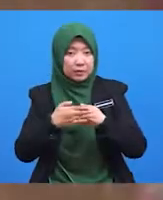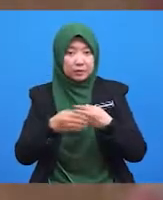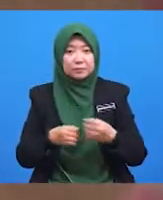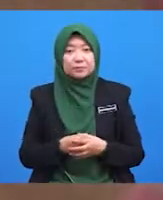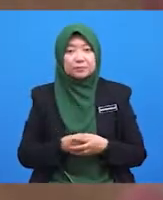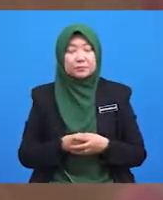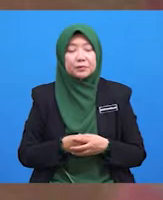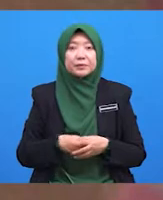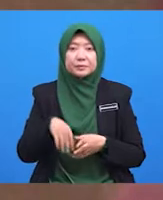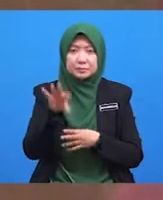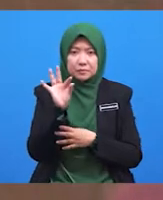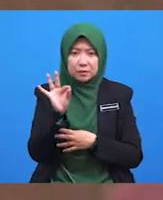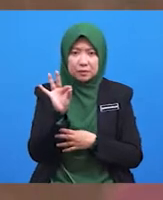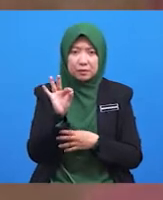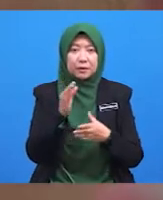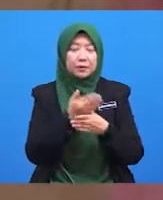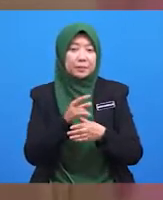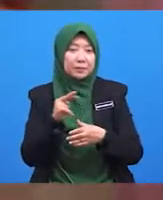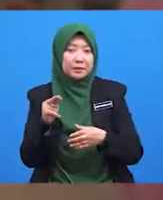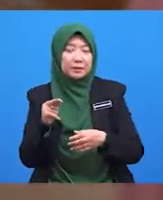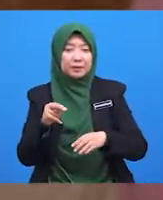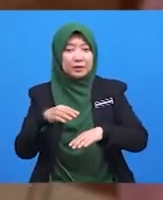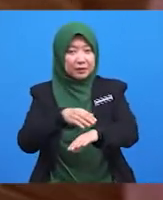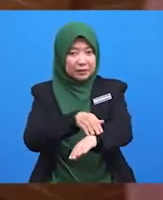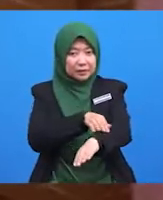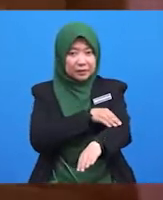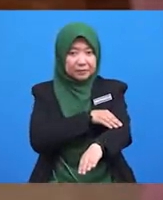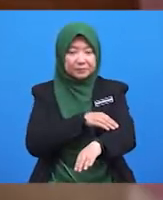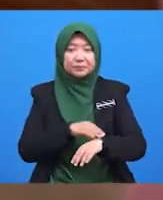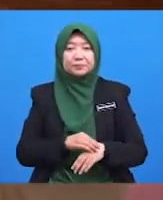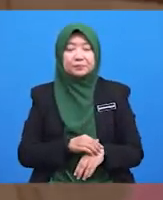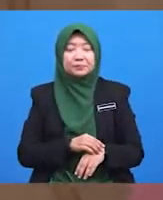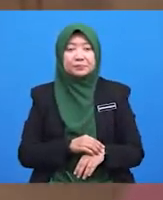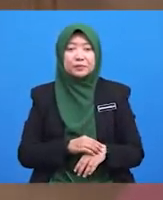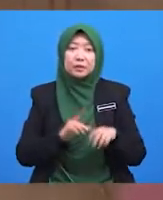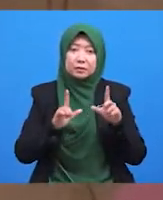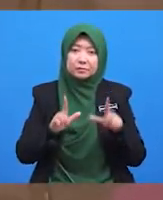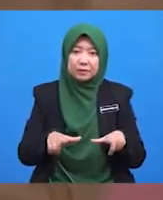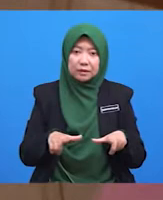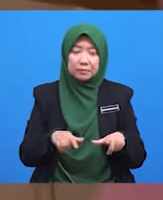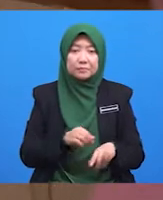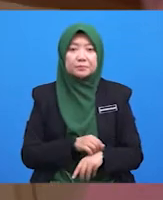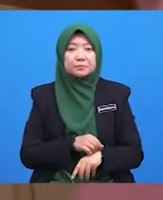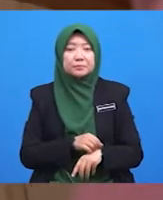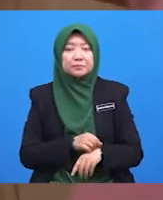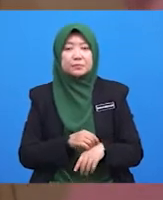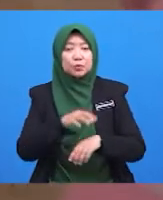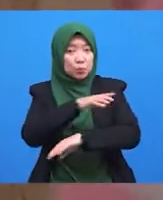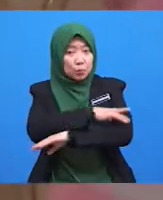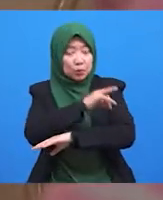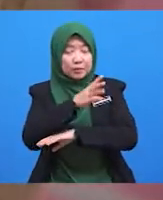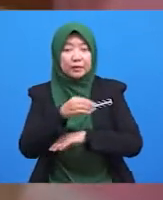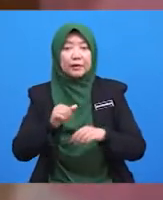Langkah yang ke-9, di bahagian lengan. Letakkan ventus kepada kulit